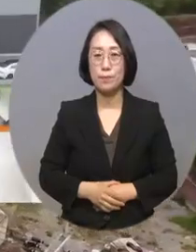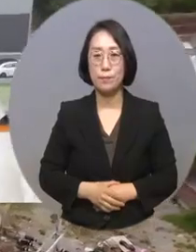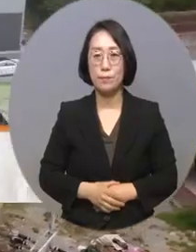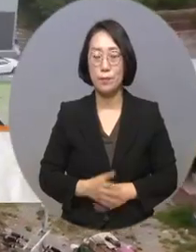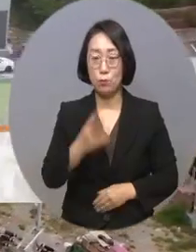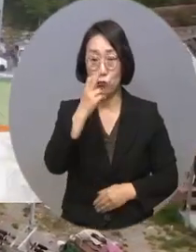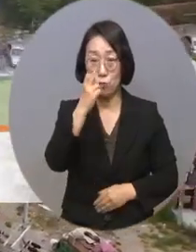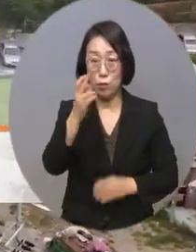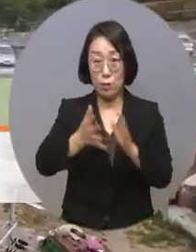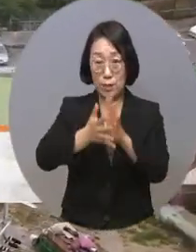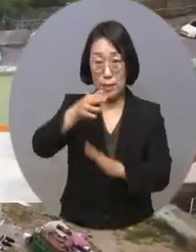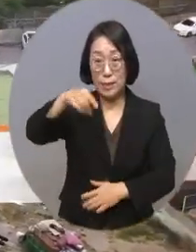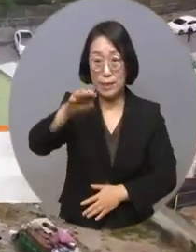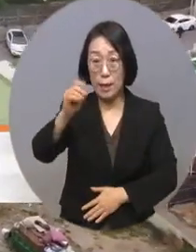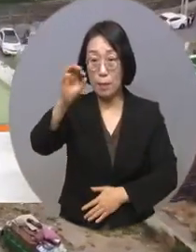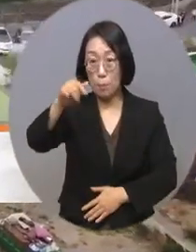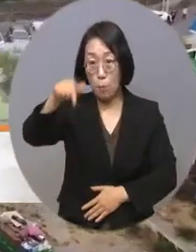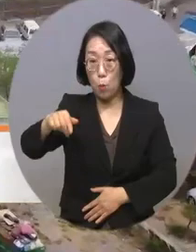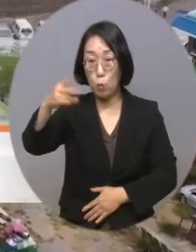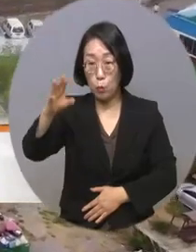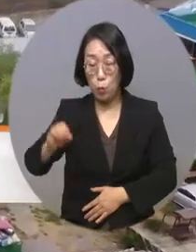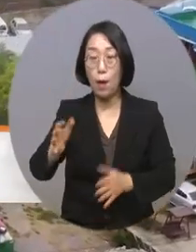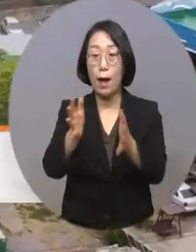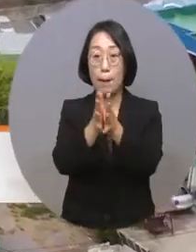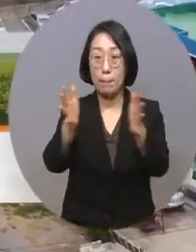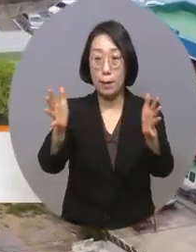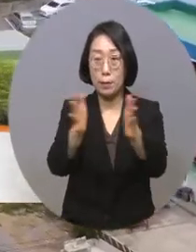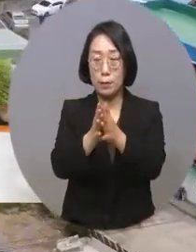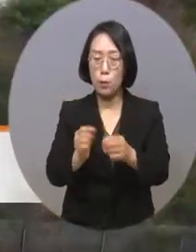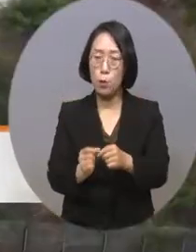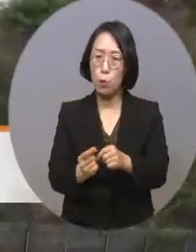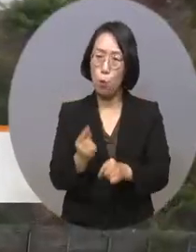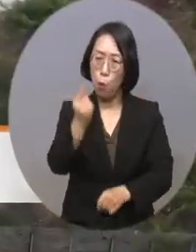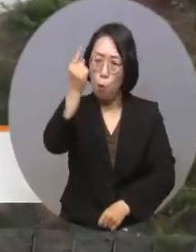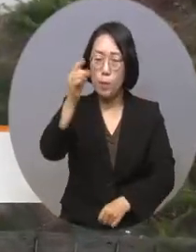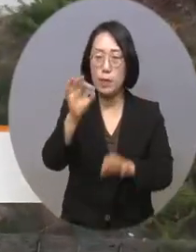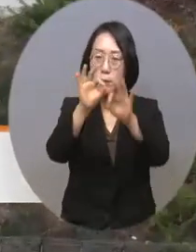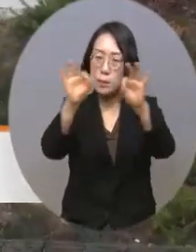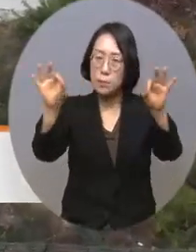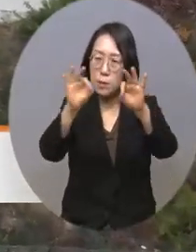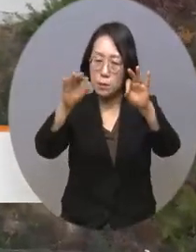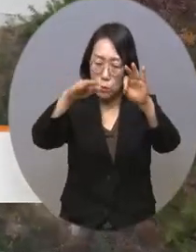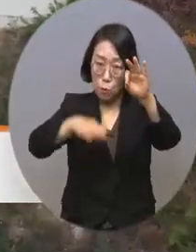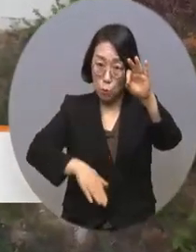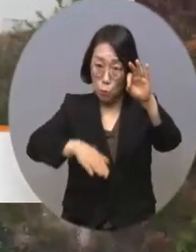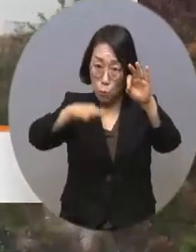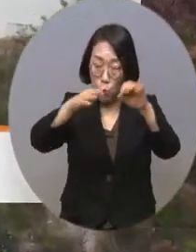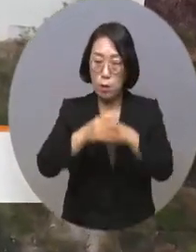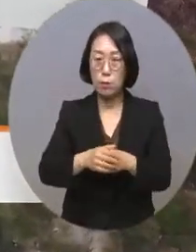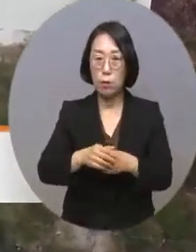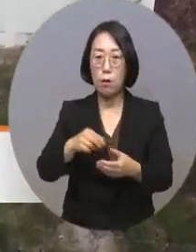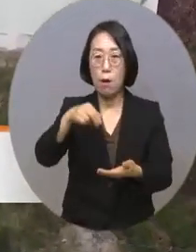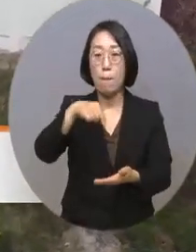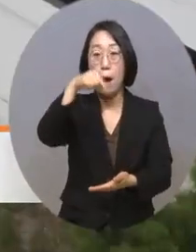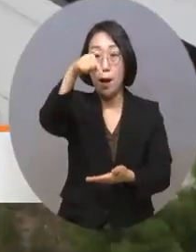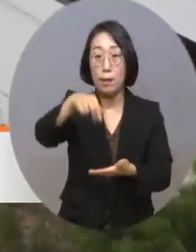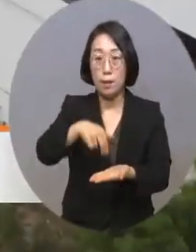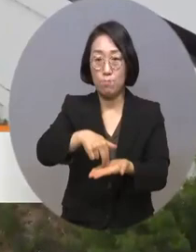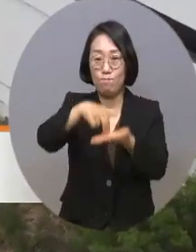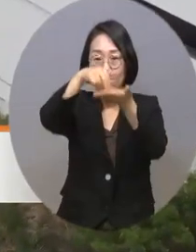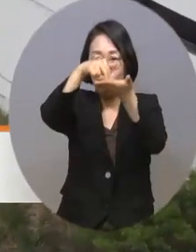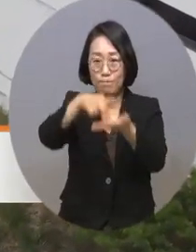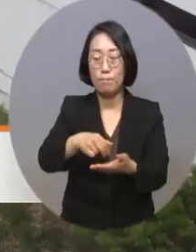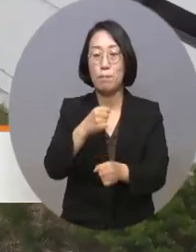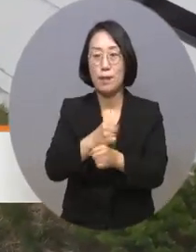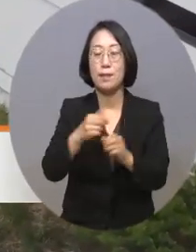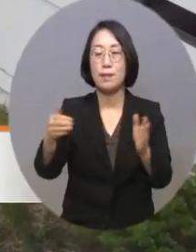전남 순천시 생목동 B아파트에 10층 높이의 5개 승강기가 설치돼 눈길을 끌고 있습니다.